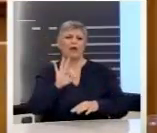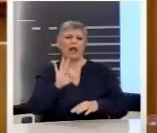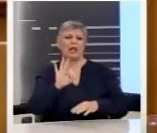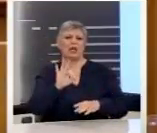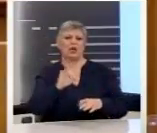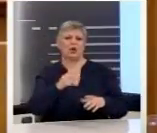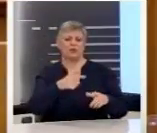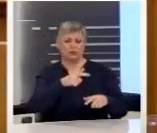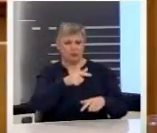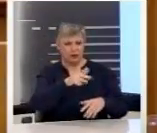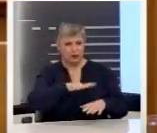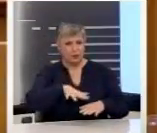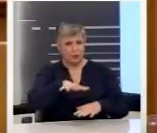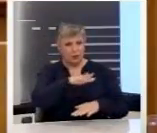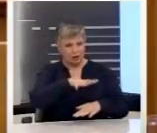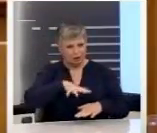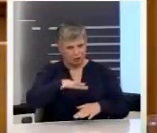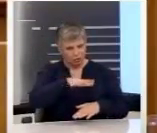λοιπόν?